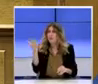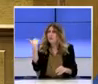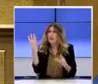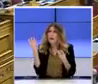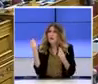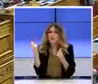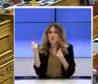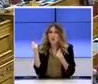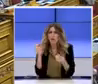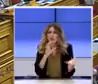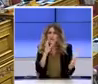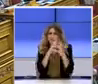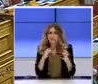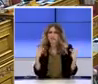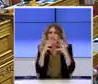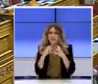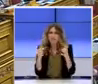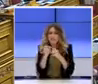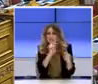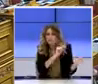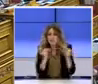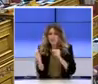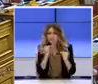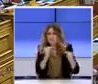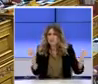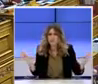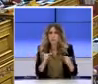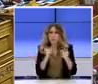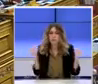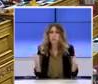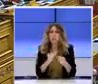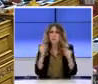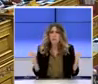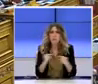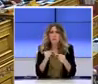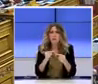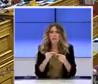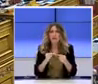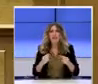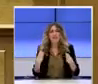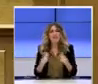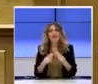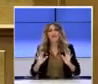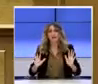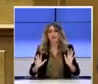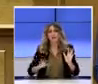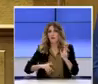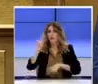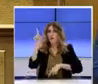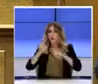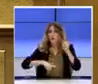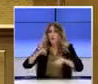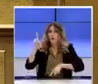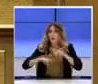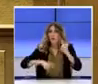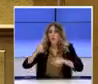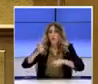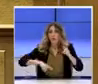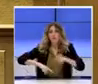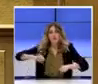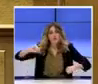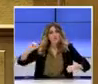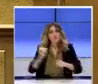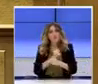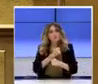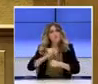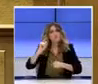αντιπαραθέσεις και όντως είναι κατώτερος των περιστάσεων όποιος σε μια τέτοια κατάσταση συμπεριφέρεται και πολιτεύεται με